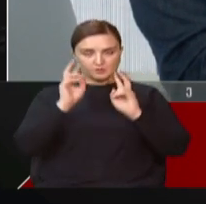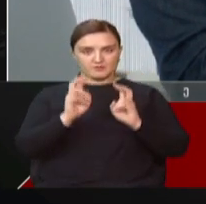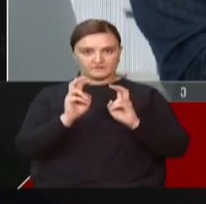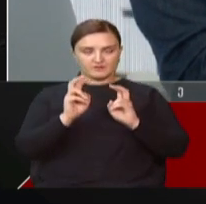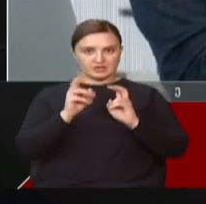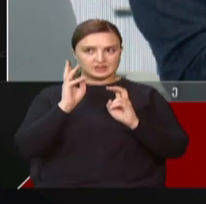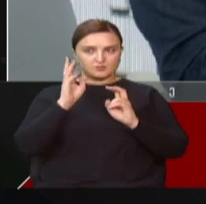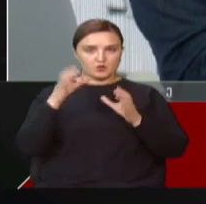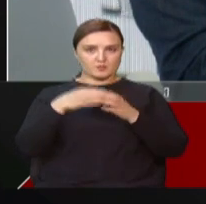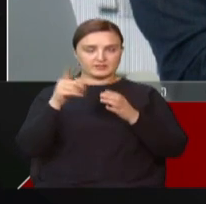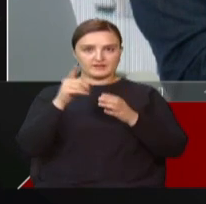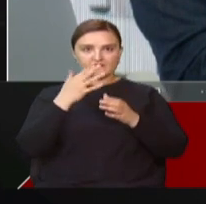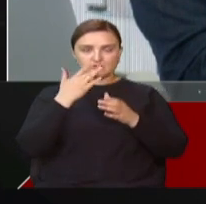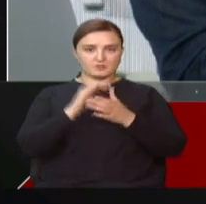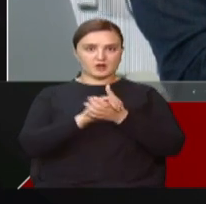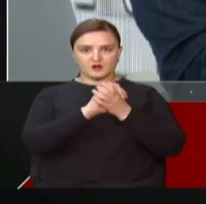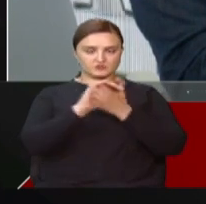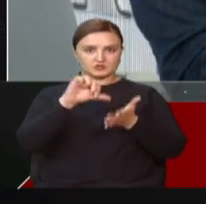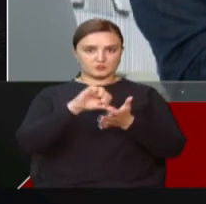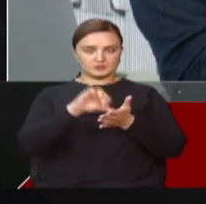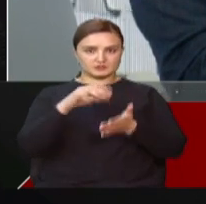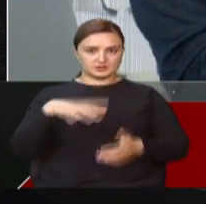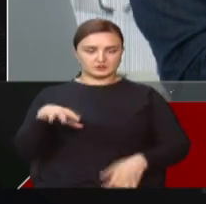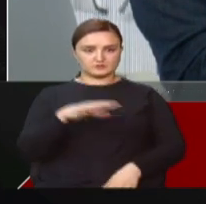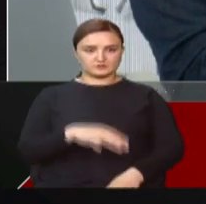დიპლომატიურ კორპუსთან ან ევროკავშირის წარმომადგენლობასთან საქართველოში?